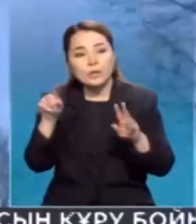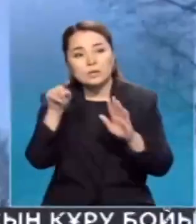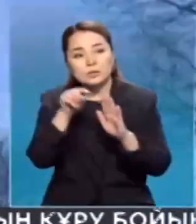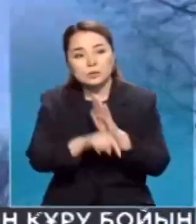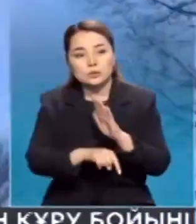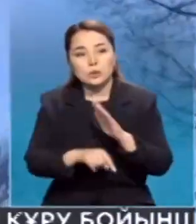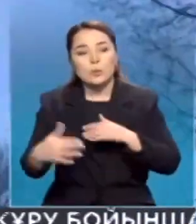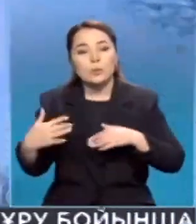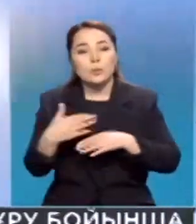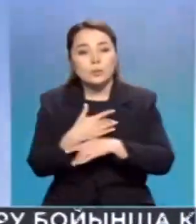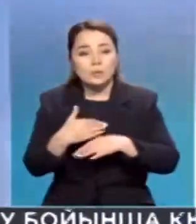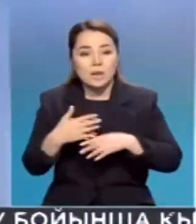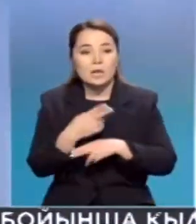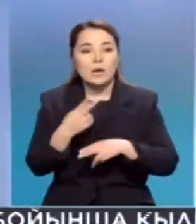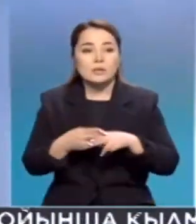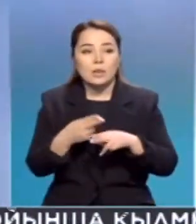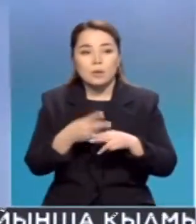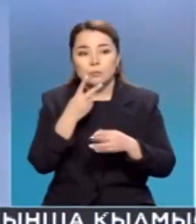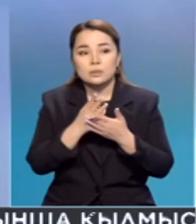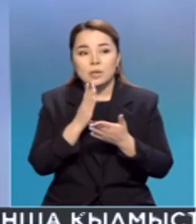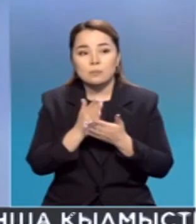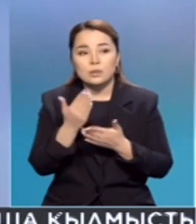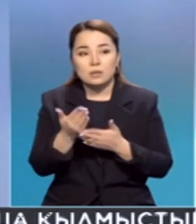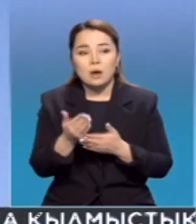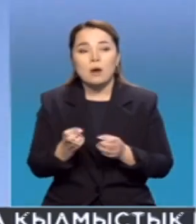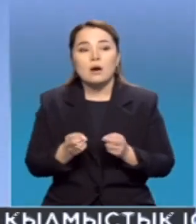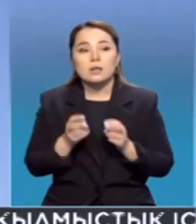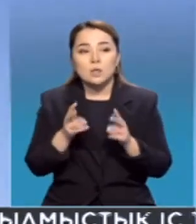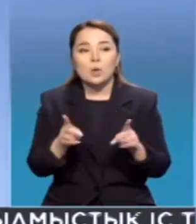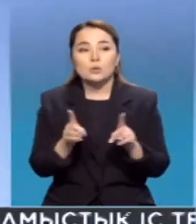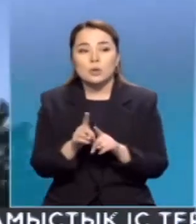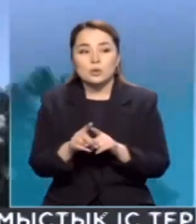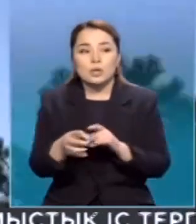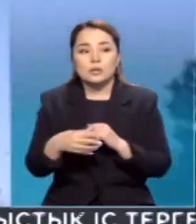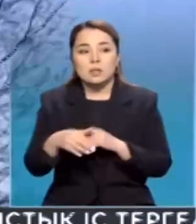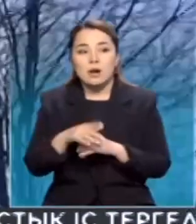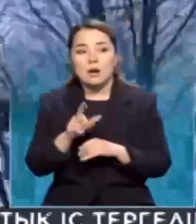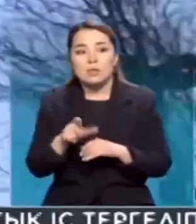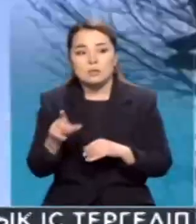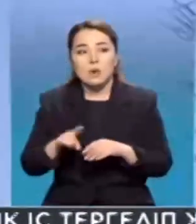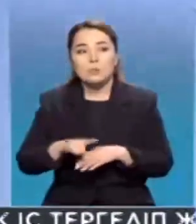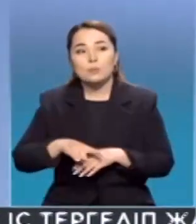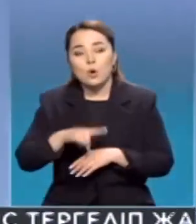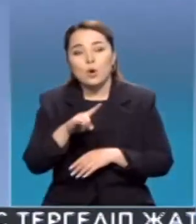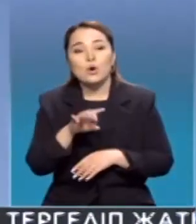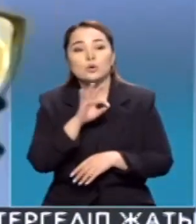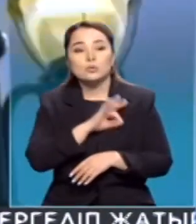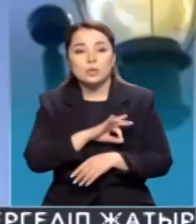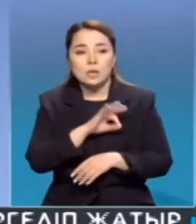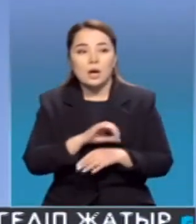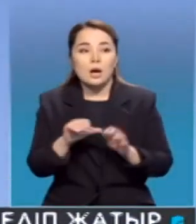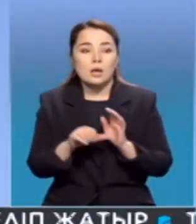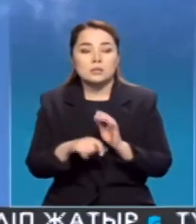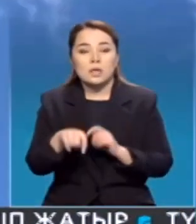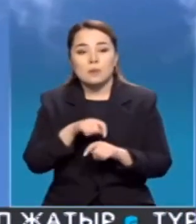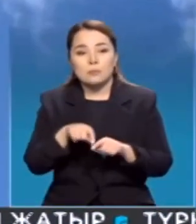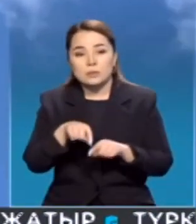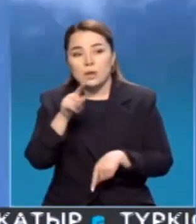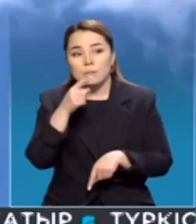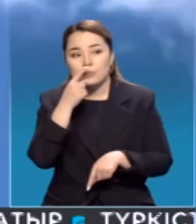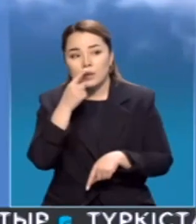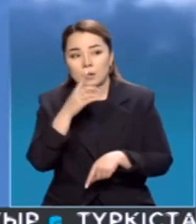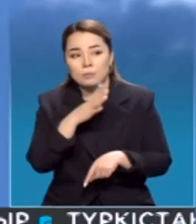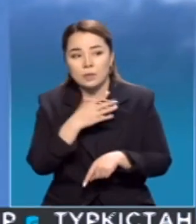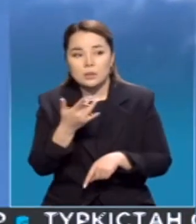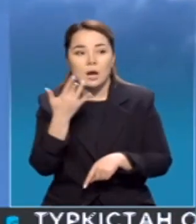aue kozğalısına edäur keder keltirdi. Ötkeni kaupta aerostat jerlikte jolaushalar uşaqtar paydalanatın 6 şaqırın biyikte uşkan.